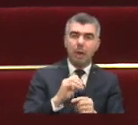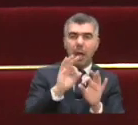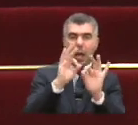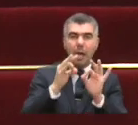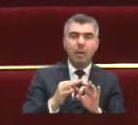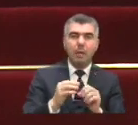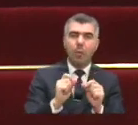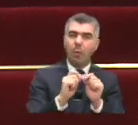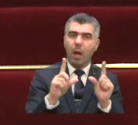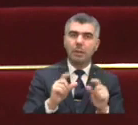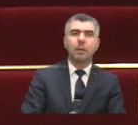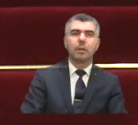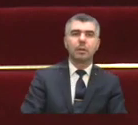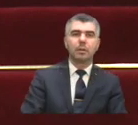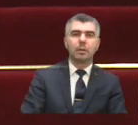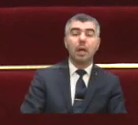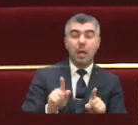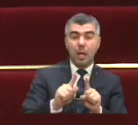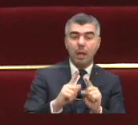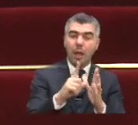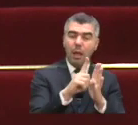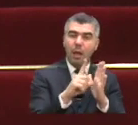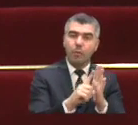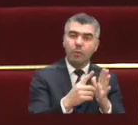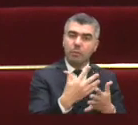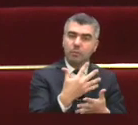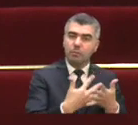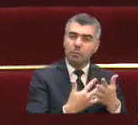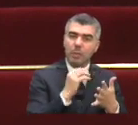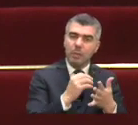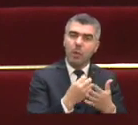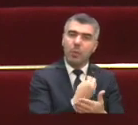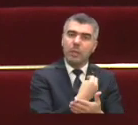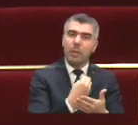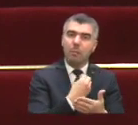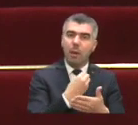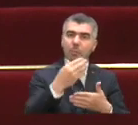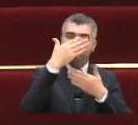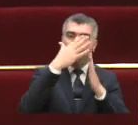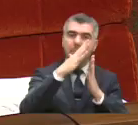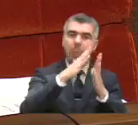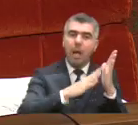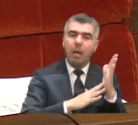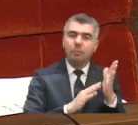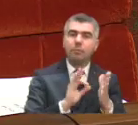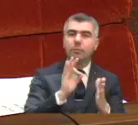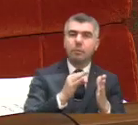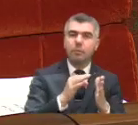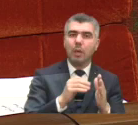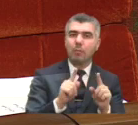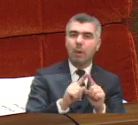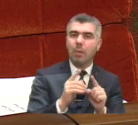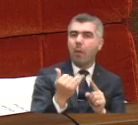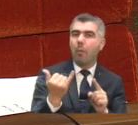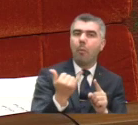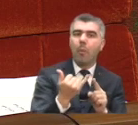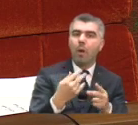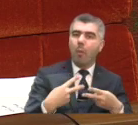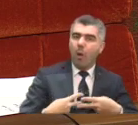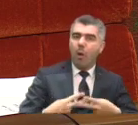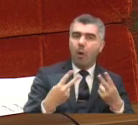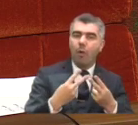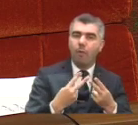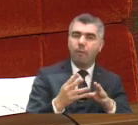ملحوظ، من ترسانه قانونيه تؤطر المجال الصحي في المغرب اللي غادي تساهم في الحكامه ديال هذا القطاع